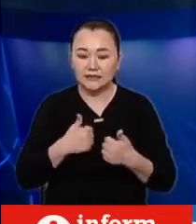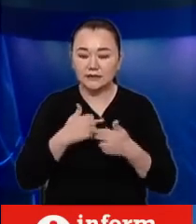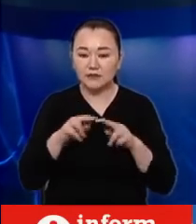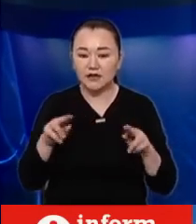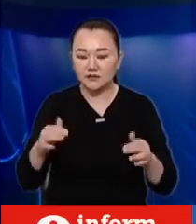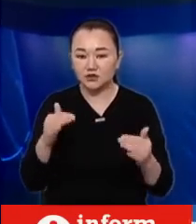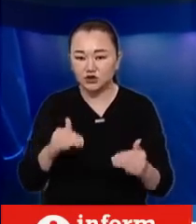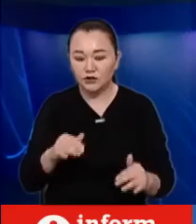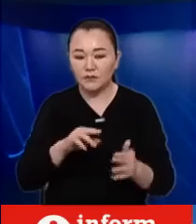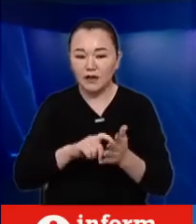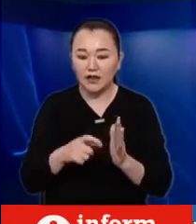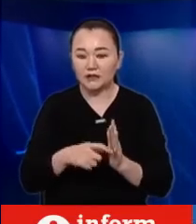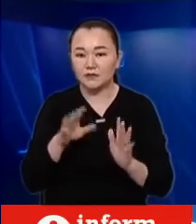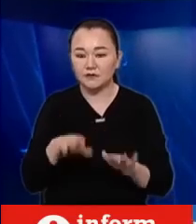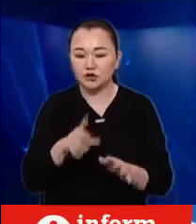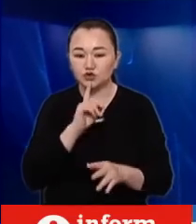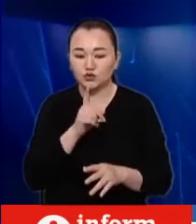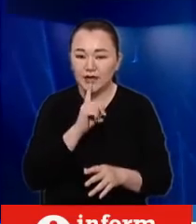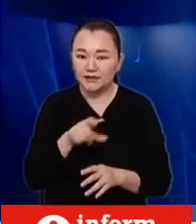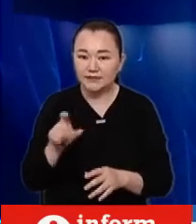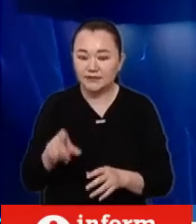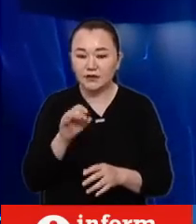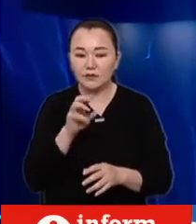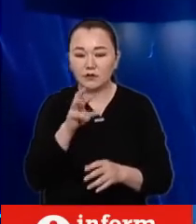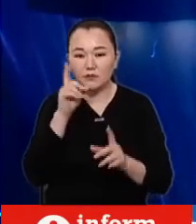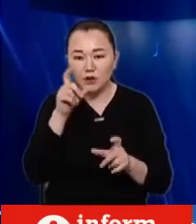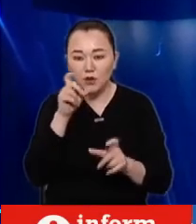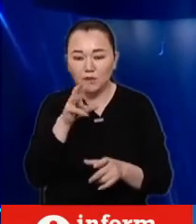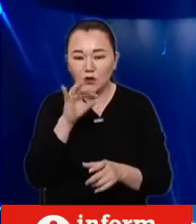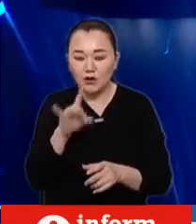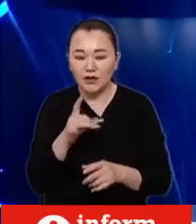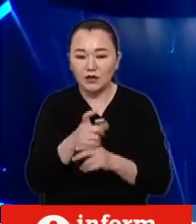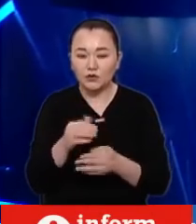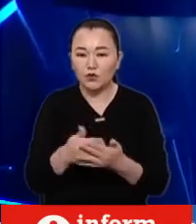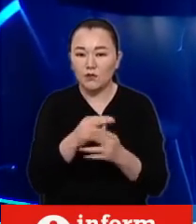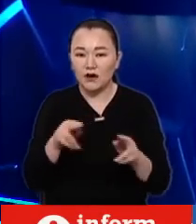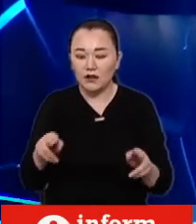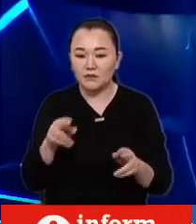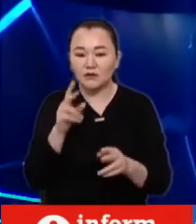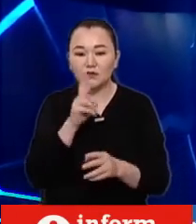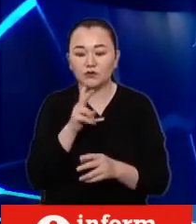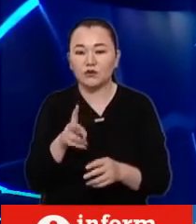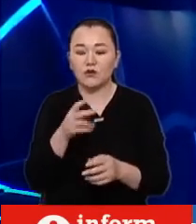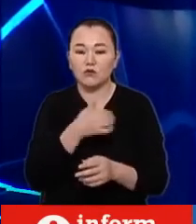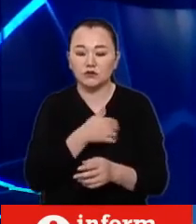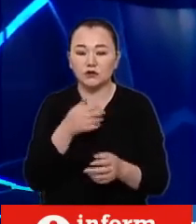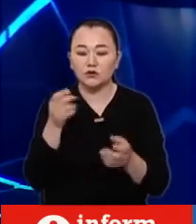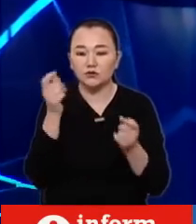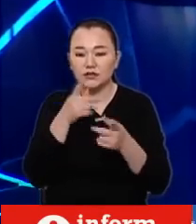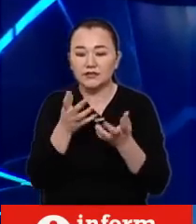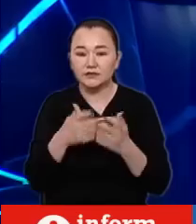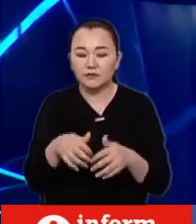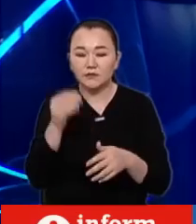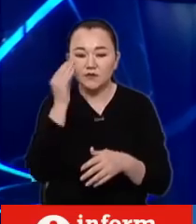төменгі палатасынан ойып тұрып орын алған журналистер мен блогерлер екен. Жаңа парламент құрамына баға беруге келгендер қоғамның пікірі